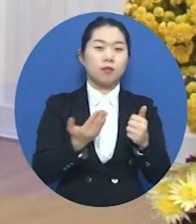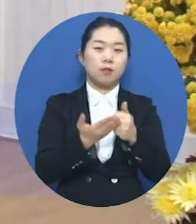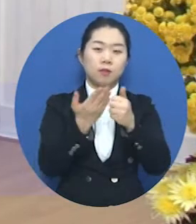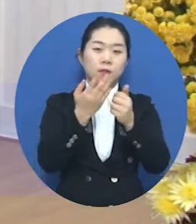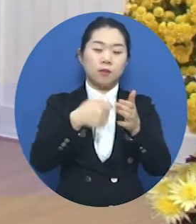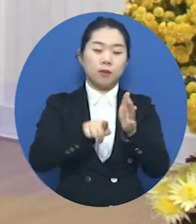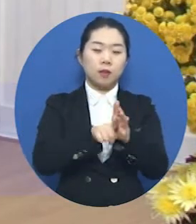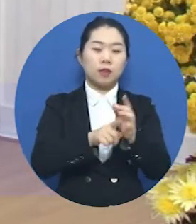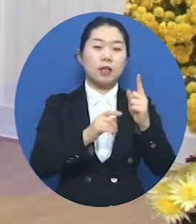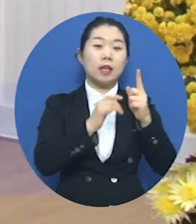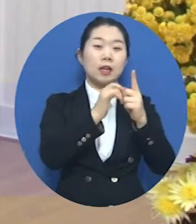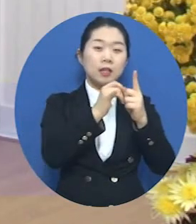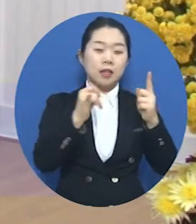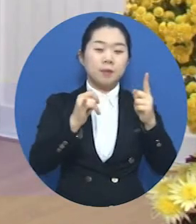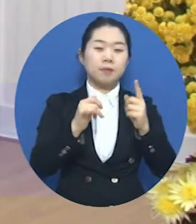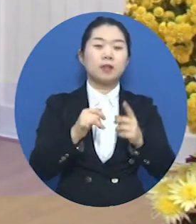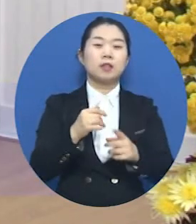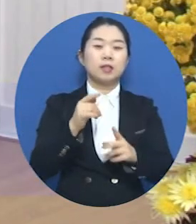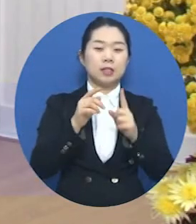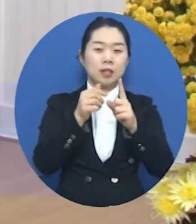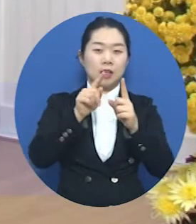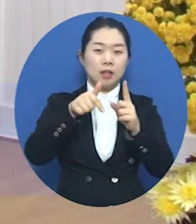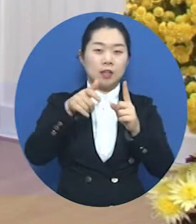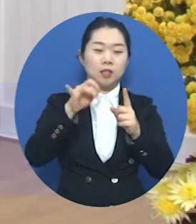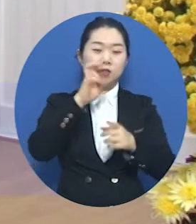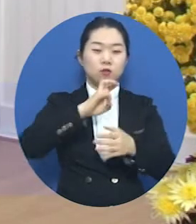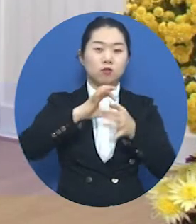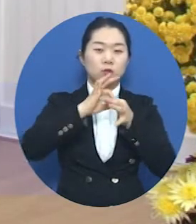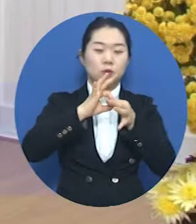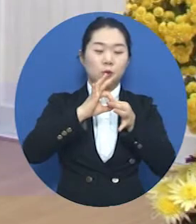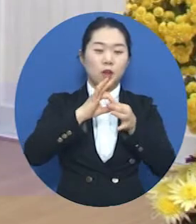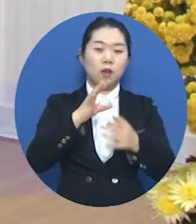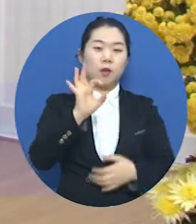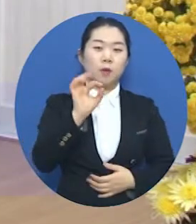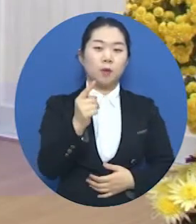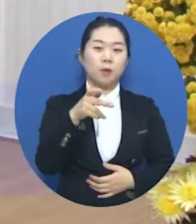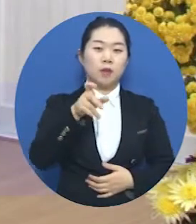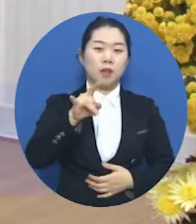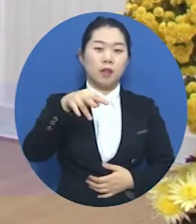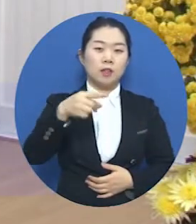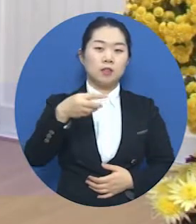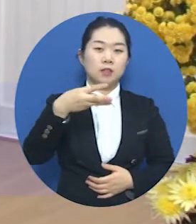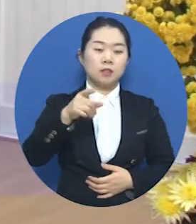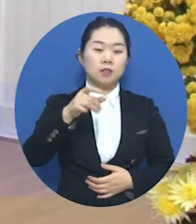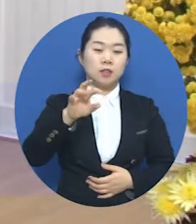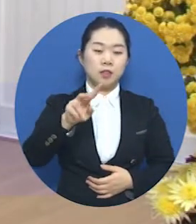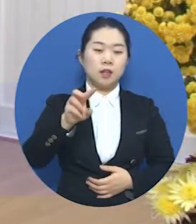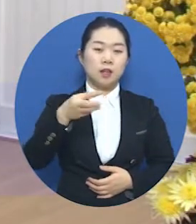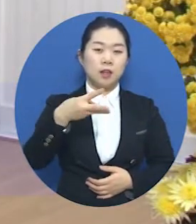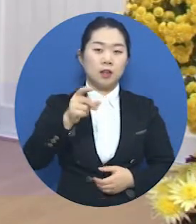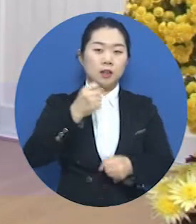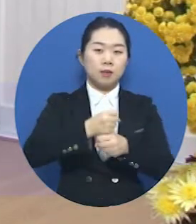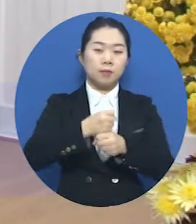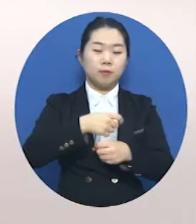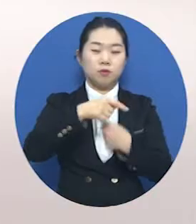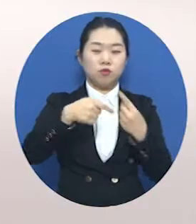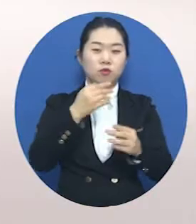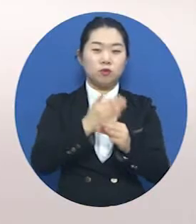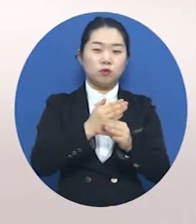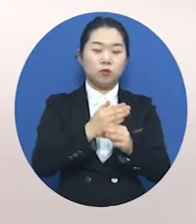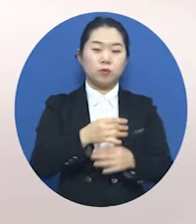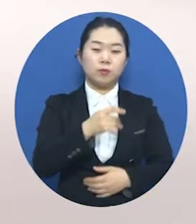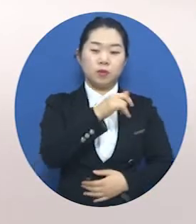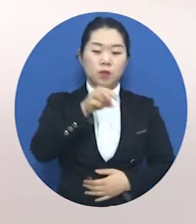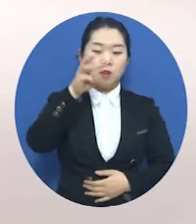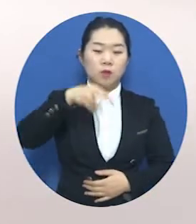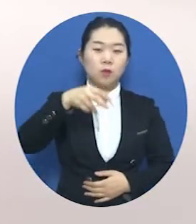재능을 기르기 위하여 1인 1악기 연주를 통한 오케스트라단을 조직하여 운영하고 있습니다.